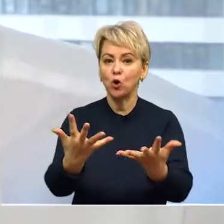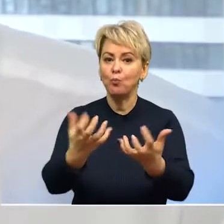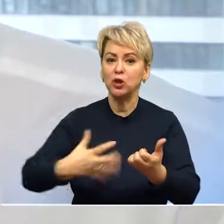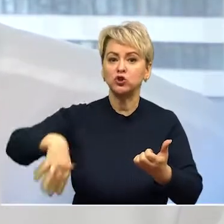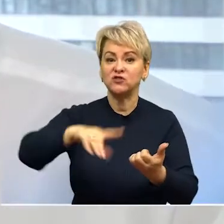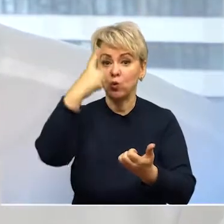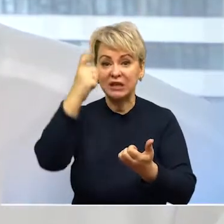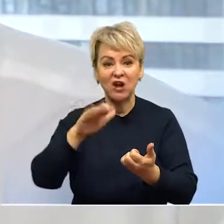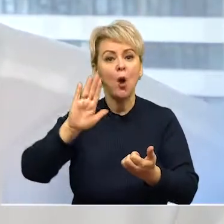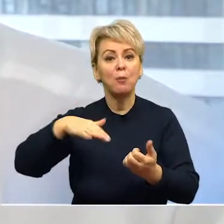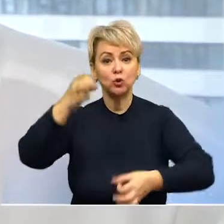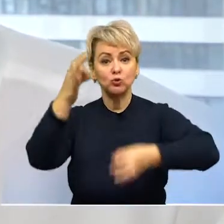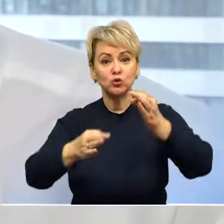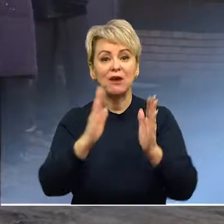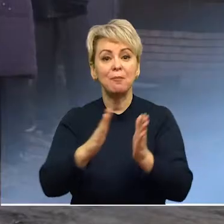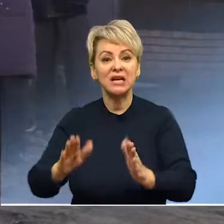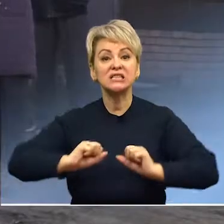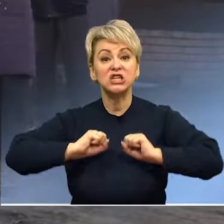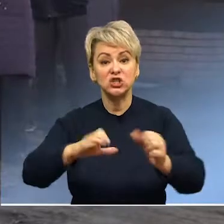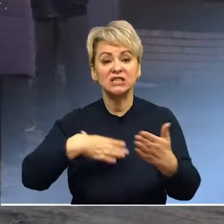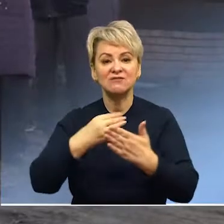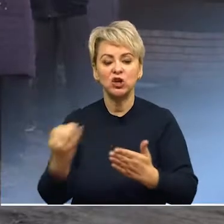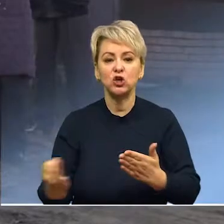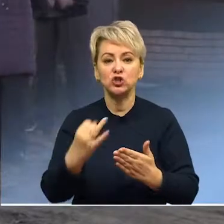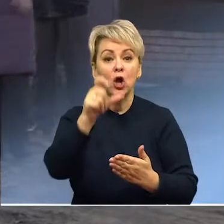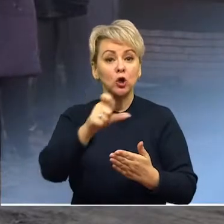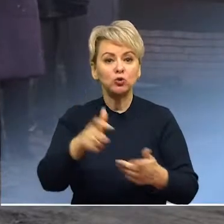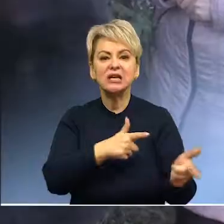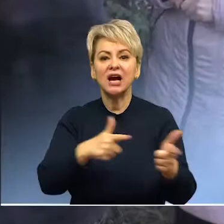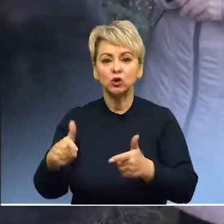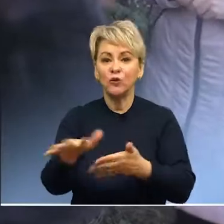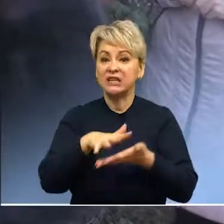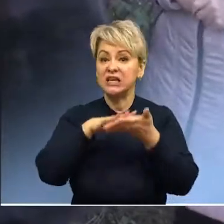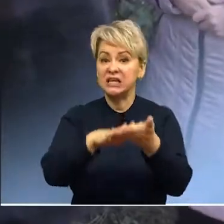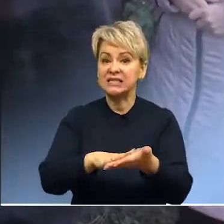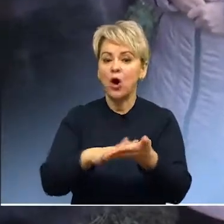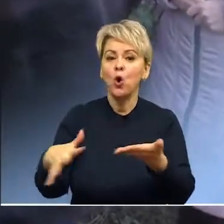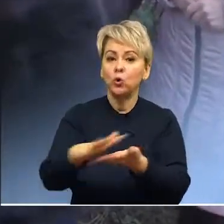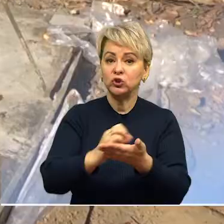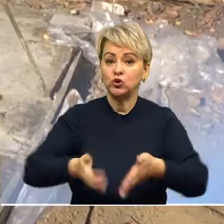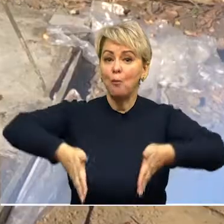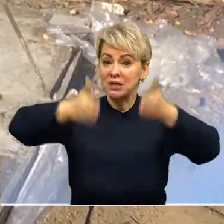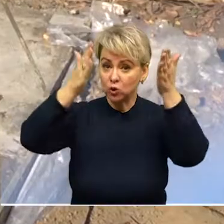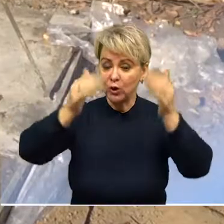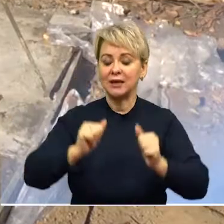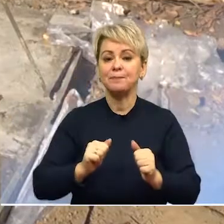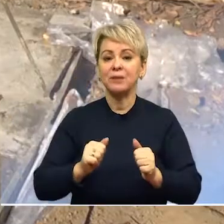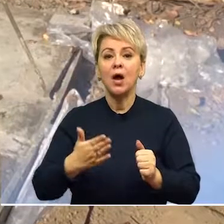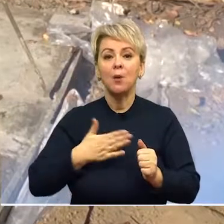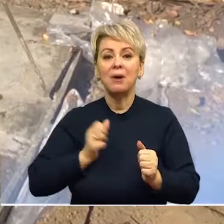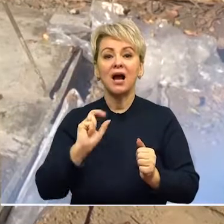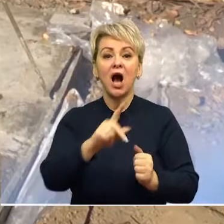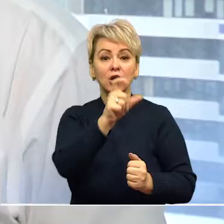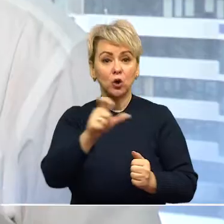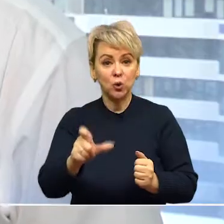всю информацию и потом в судебном порядке отставить свои права и интересы. Местные жители уже готовят иск о сносе самовольно возведенной постройки. Мы как